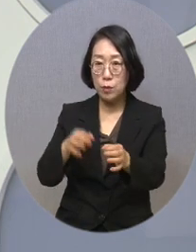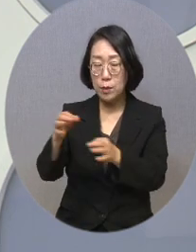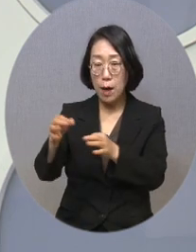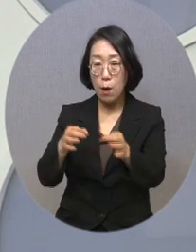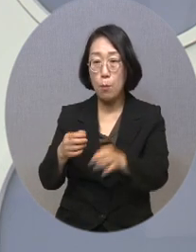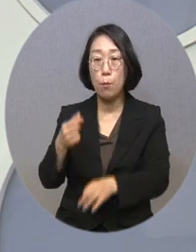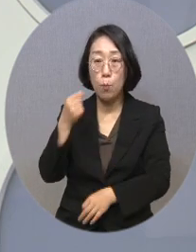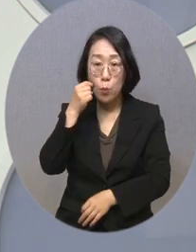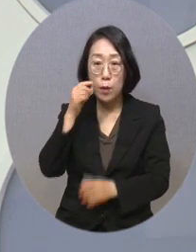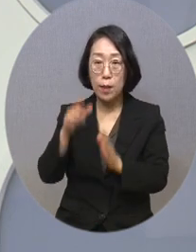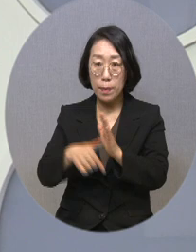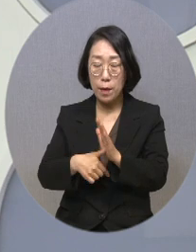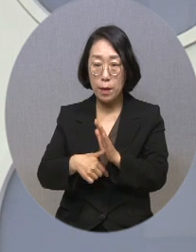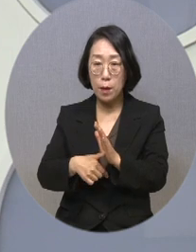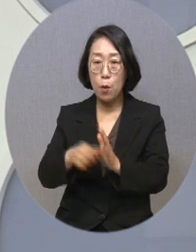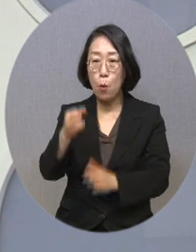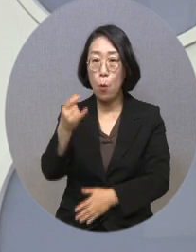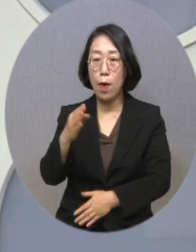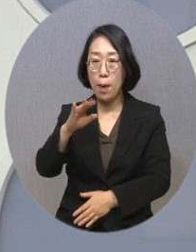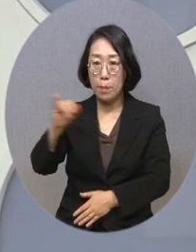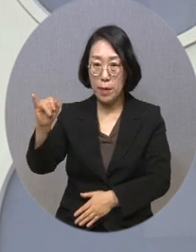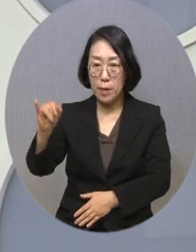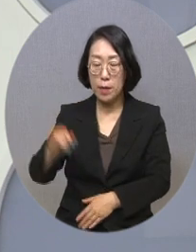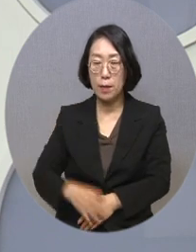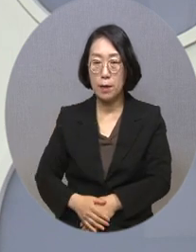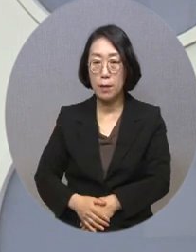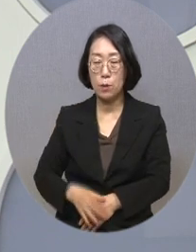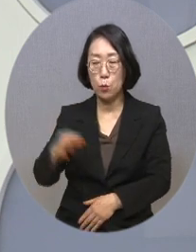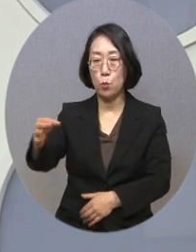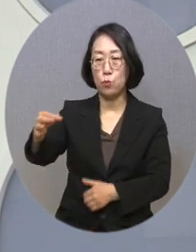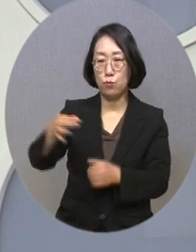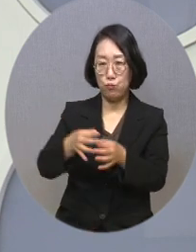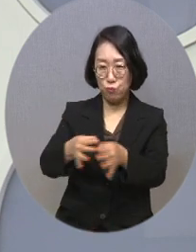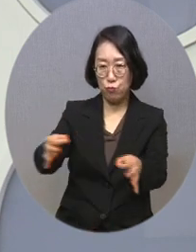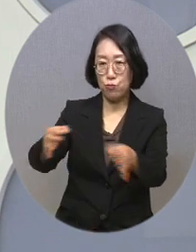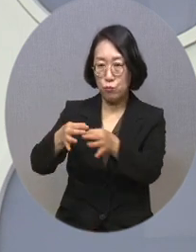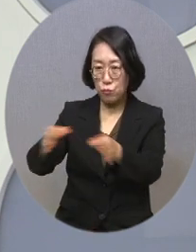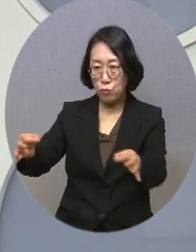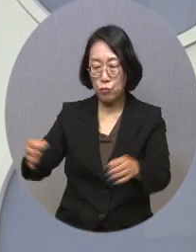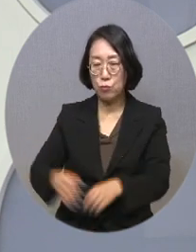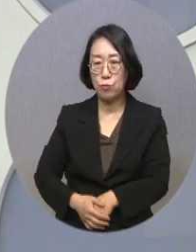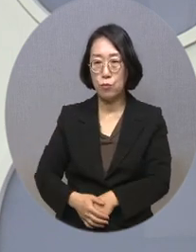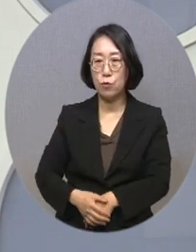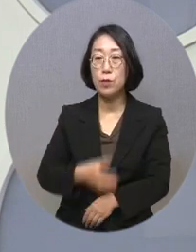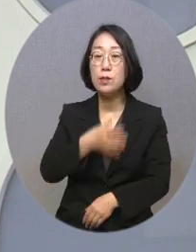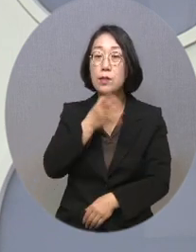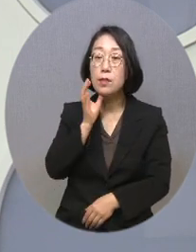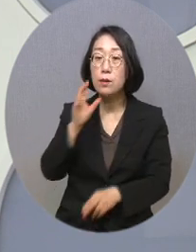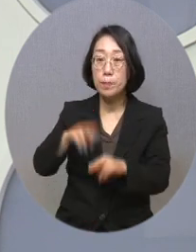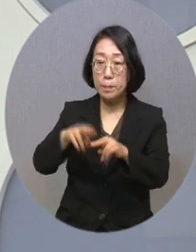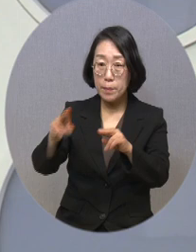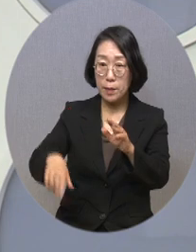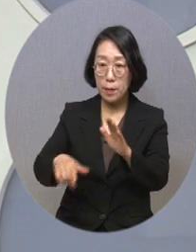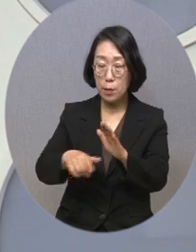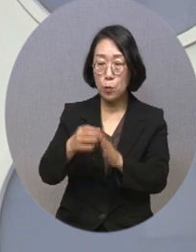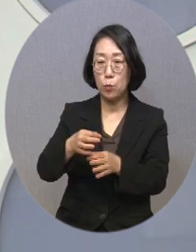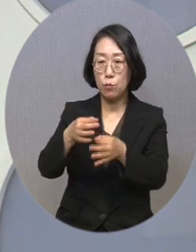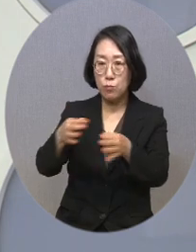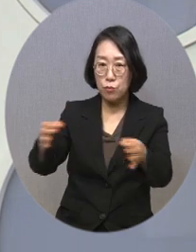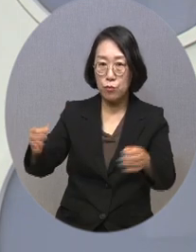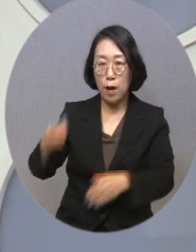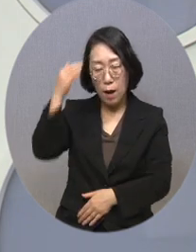그런 경우에는 공제 회비에서 또 이렇게 지급을 하면서 또 노후 대비도 이렇게 하고 있는데